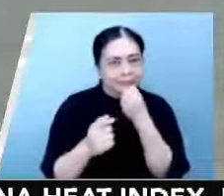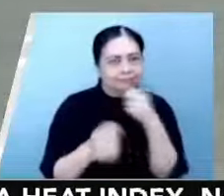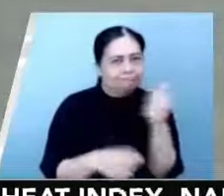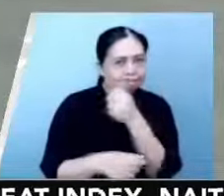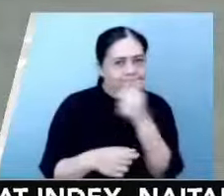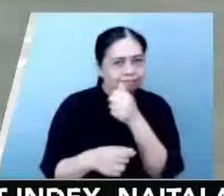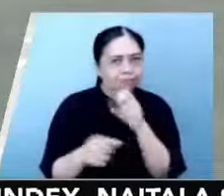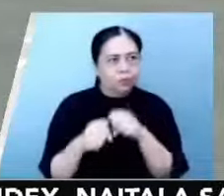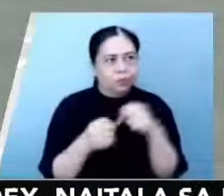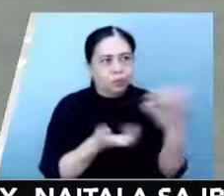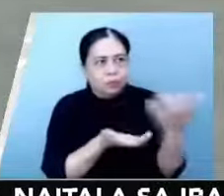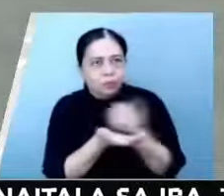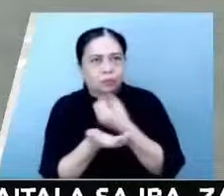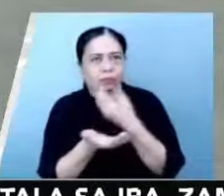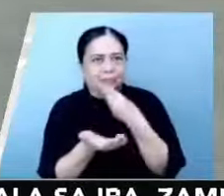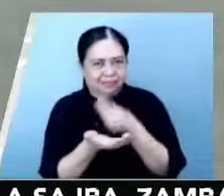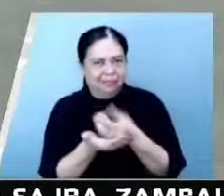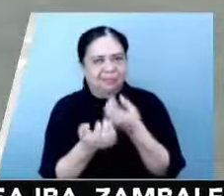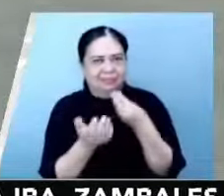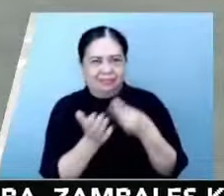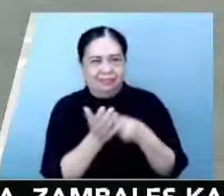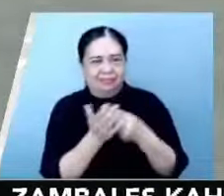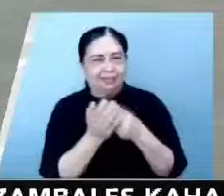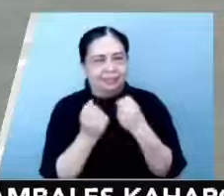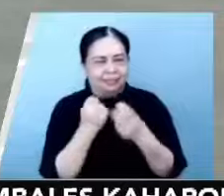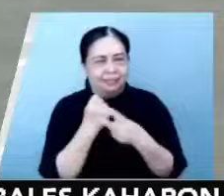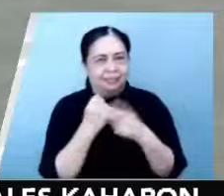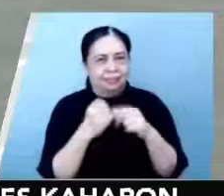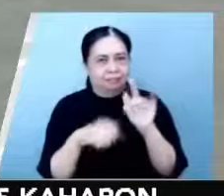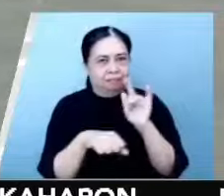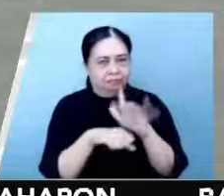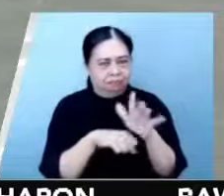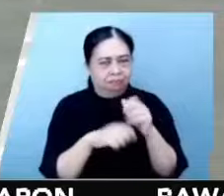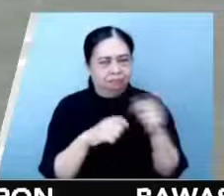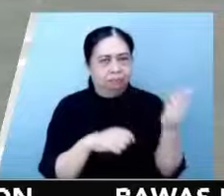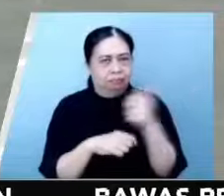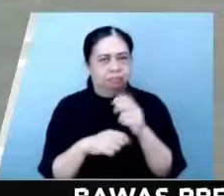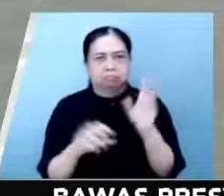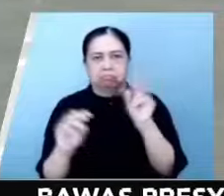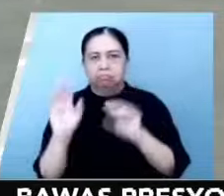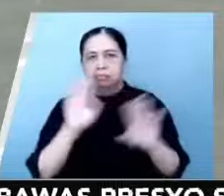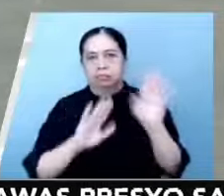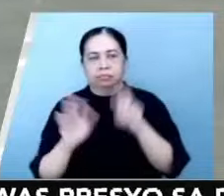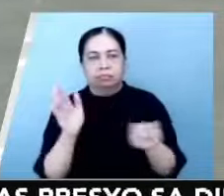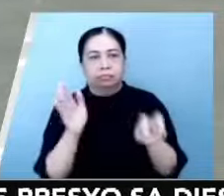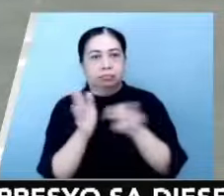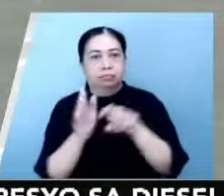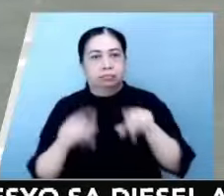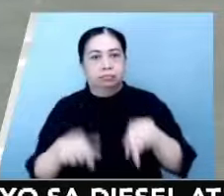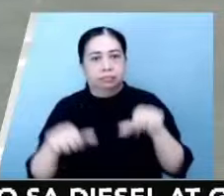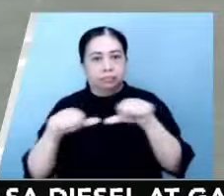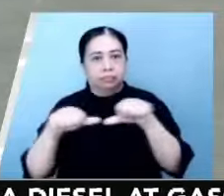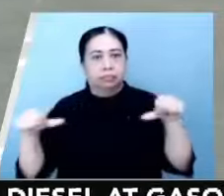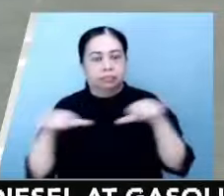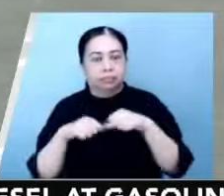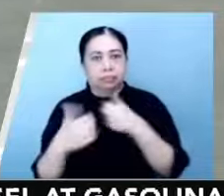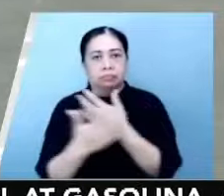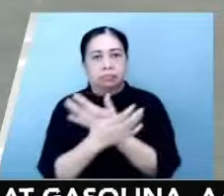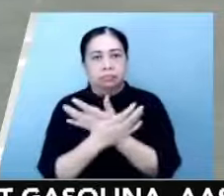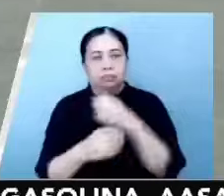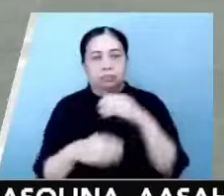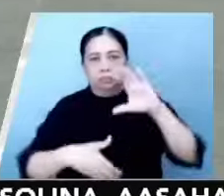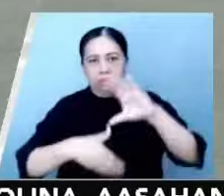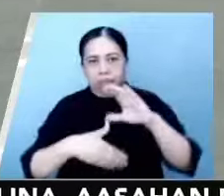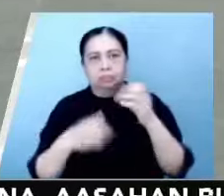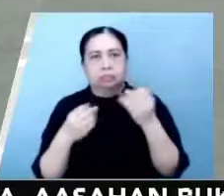meron silang maiuwi sa kanilang pamilya. Hindi naman naging pahirapan yung pagsakay ng mga pasahero dito sa area ng monumento sa Caloocan dahil marami bumabiyahe